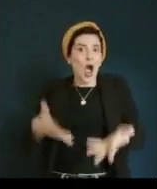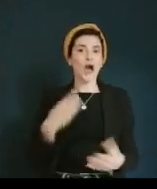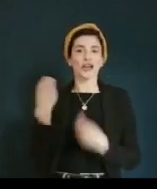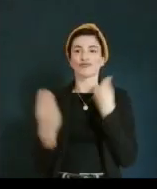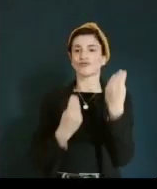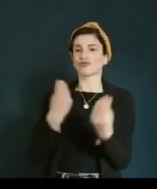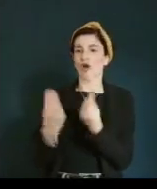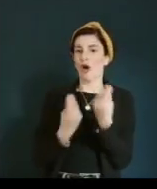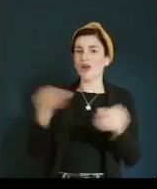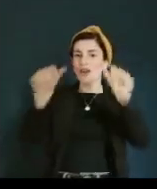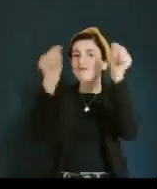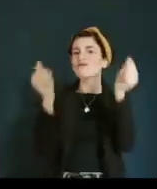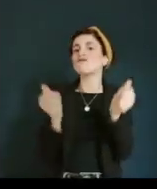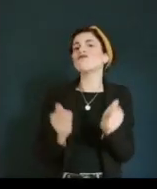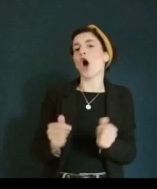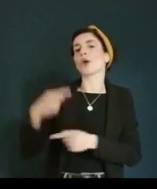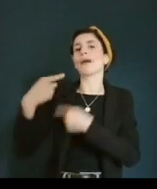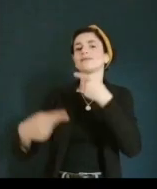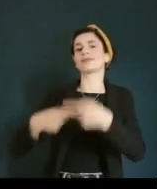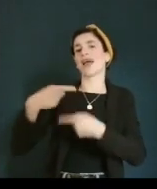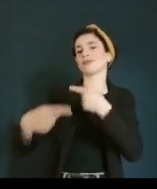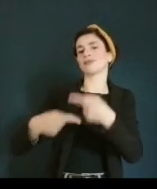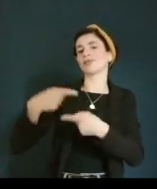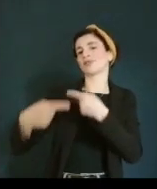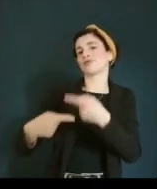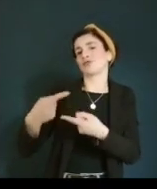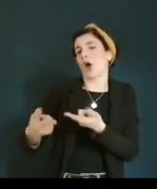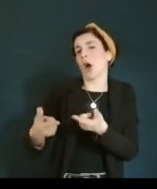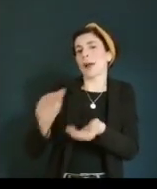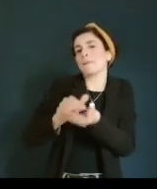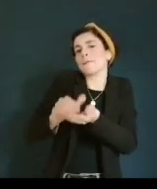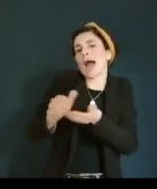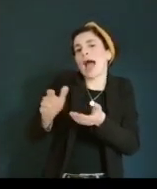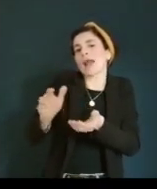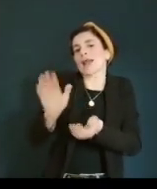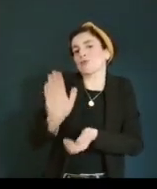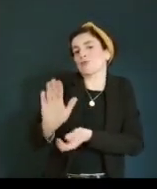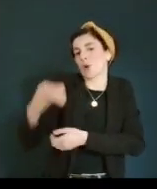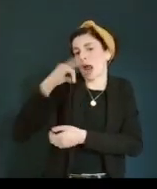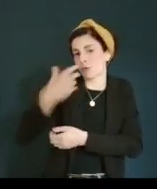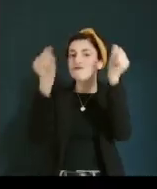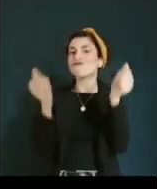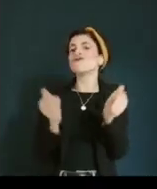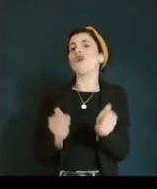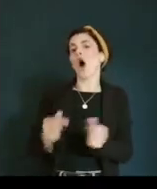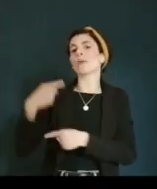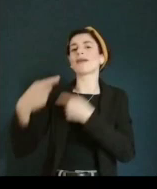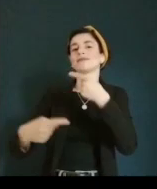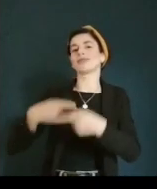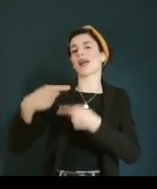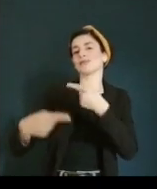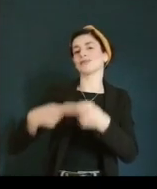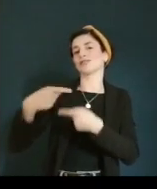pani. Ora io giocherò a farvi vedere le varie forme più tradizionali che si incontrano a Ragusa.